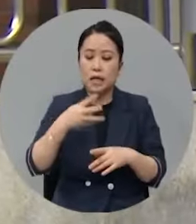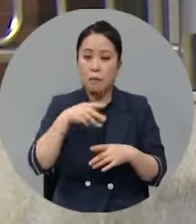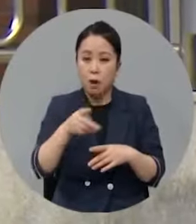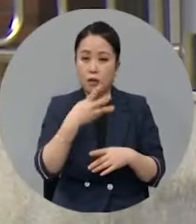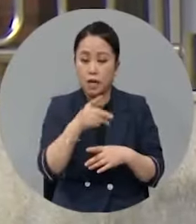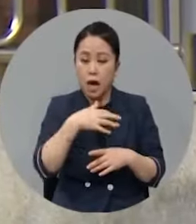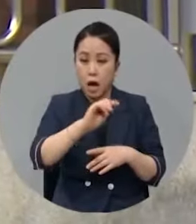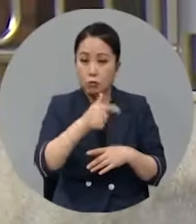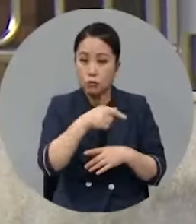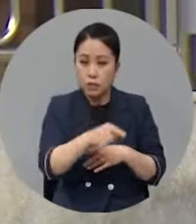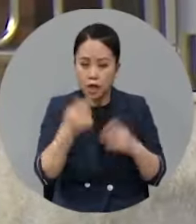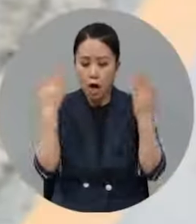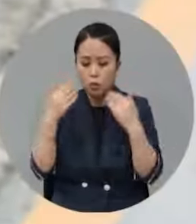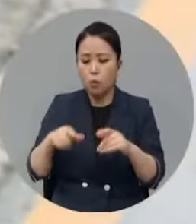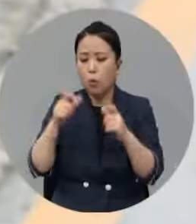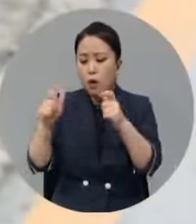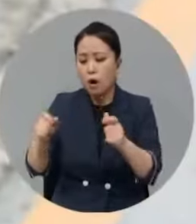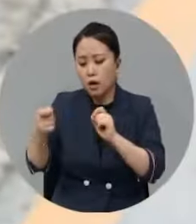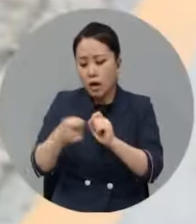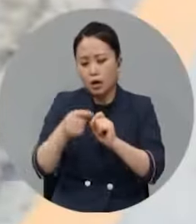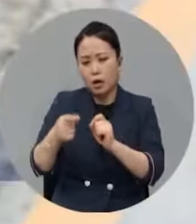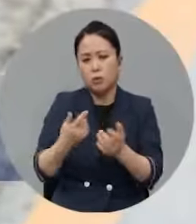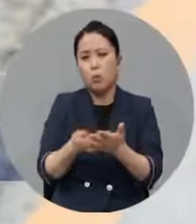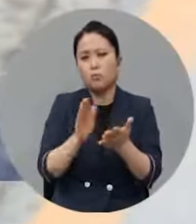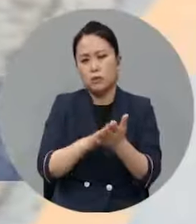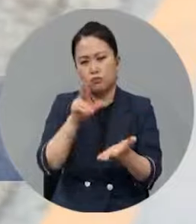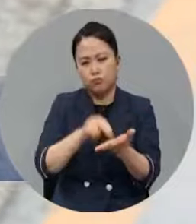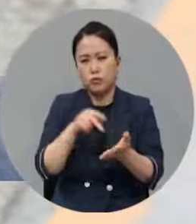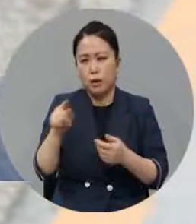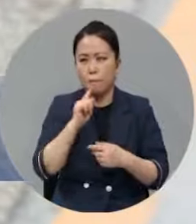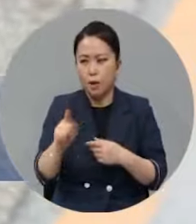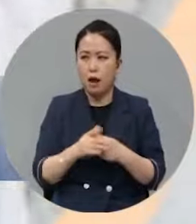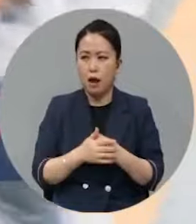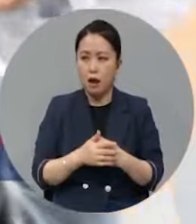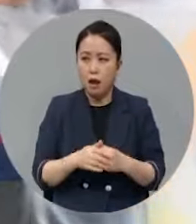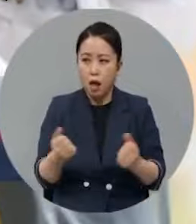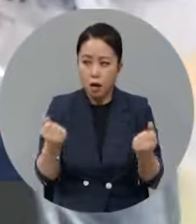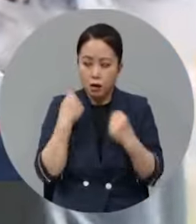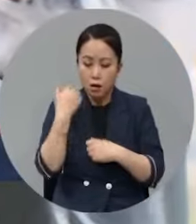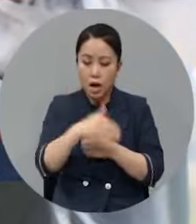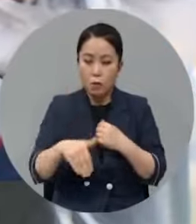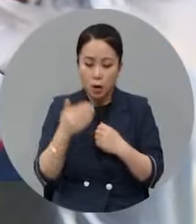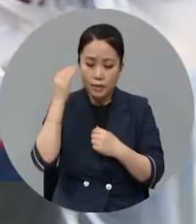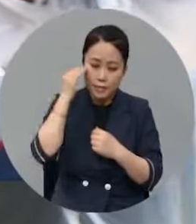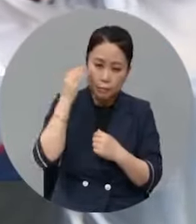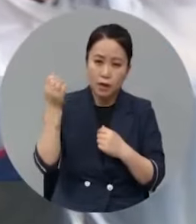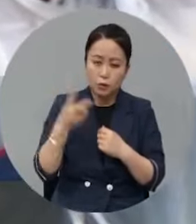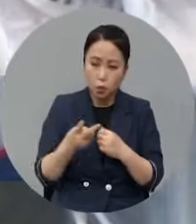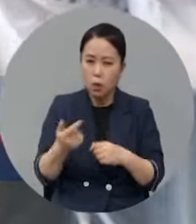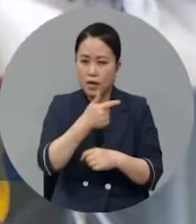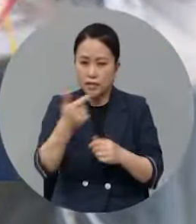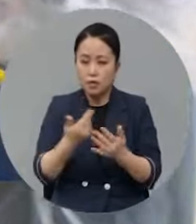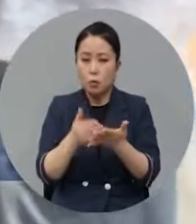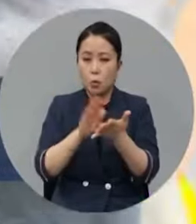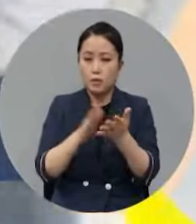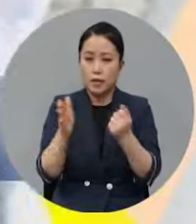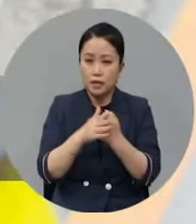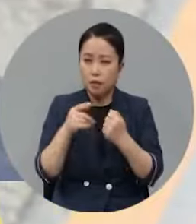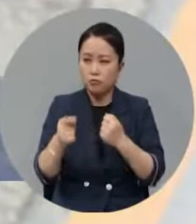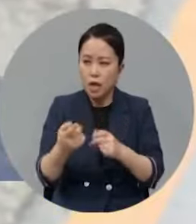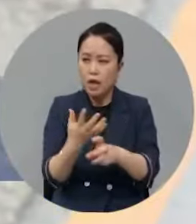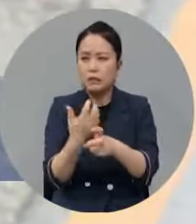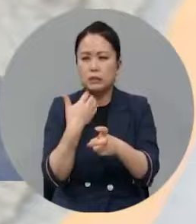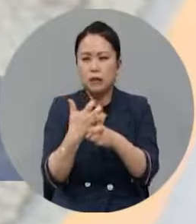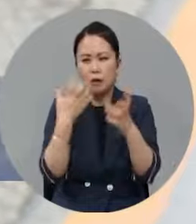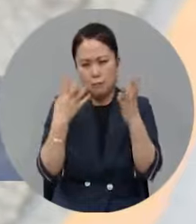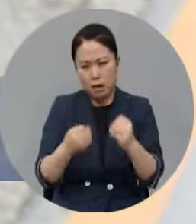겁니다. 관광권 침해 및 대형 공사 트럭들의 빈번한 출몰로 인해 교육 안전사고와 낙하물 사고의